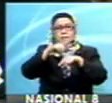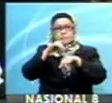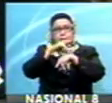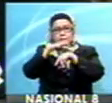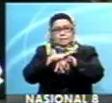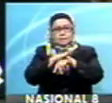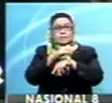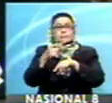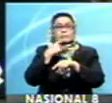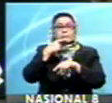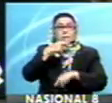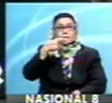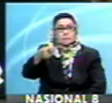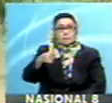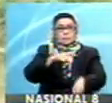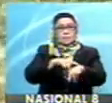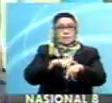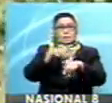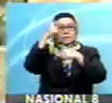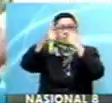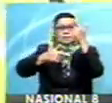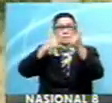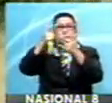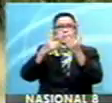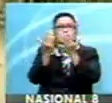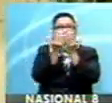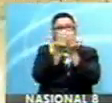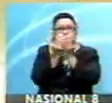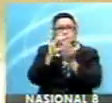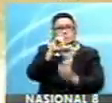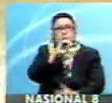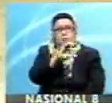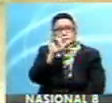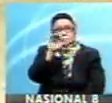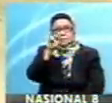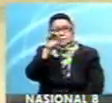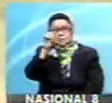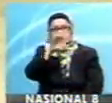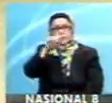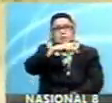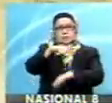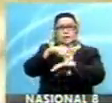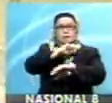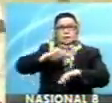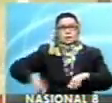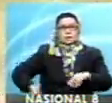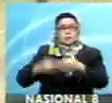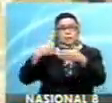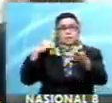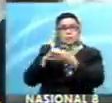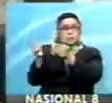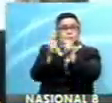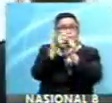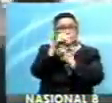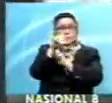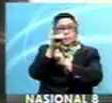ketika melawat penduduk terjejas banjir di sekolah kebangsaan clifford dan sekolah menengah kebangsaan Padang Tengku sebelum itu Baginda Bersama Menteri besar